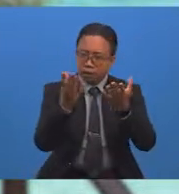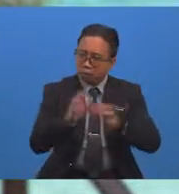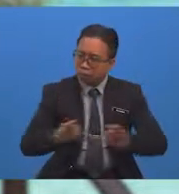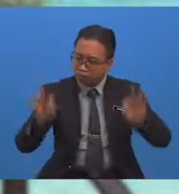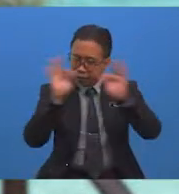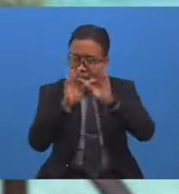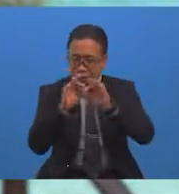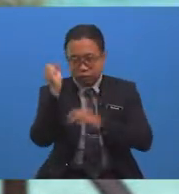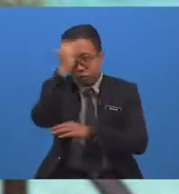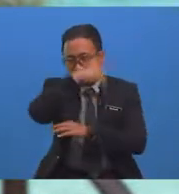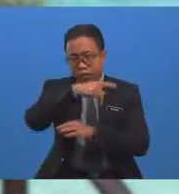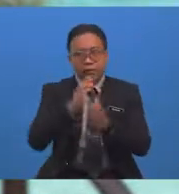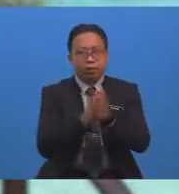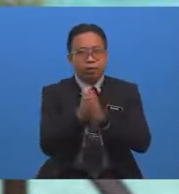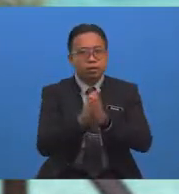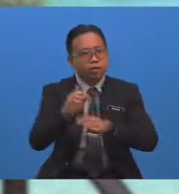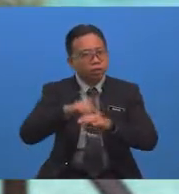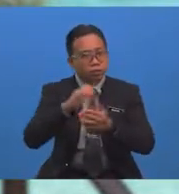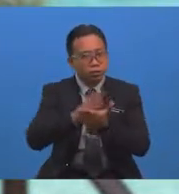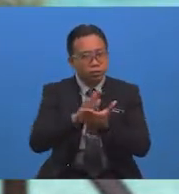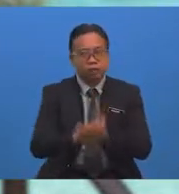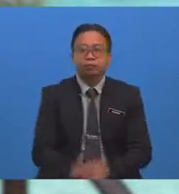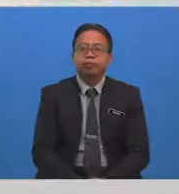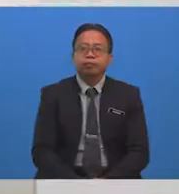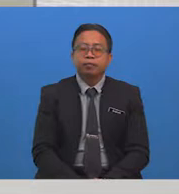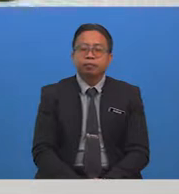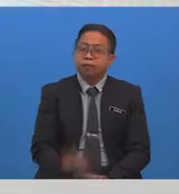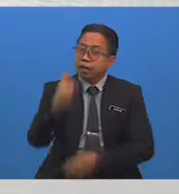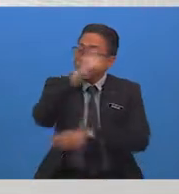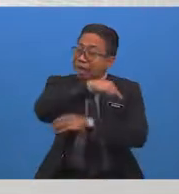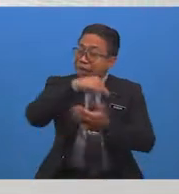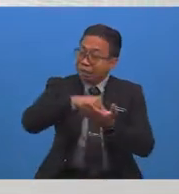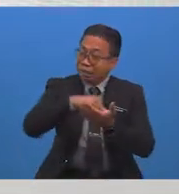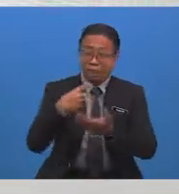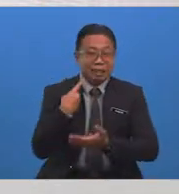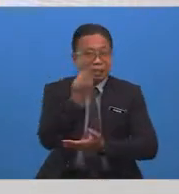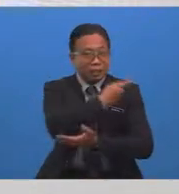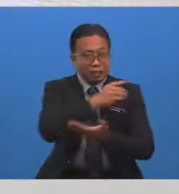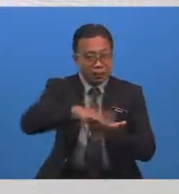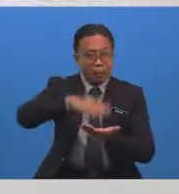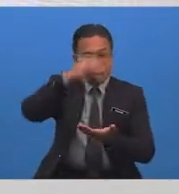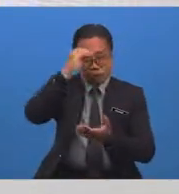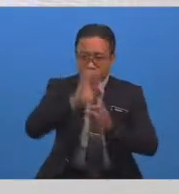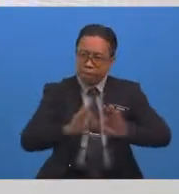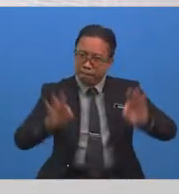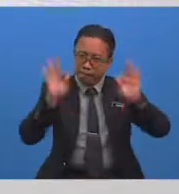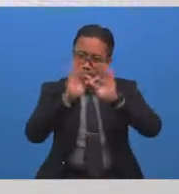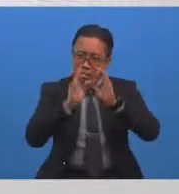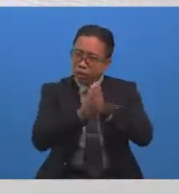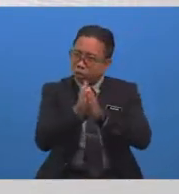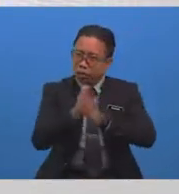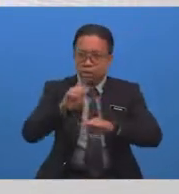disekolah mereke murid hari ini kita akan belajar beberapa kepentingan sikap rajin di